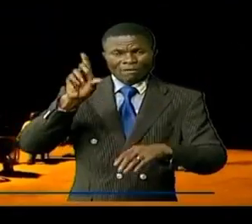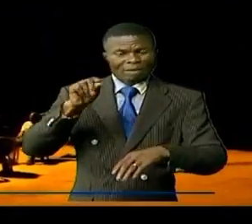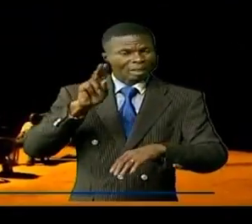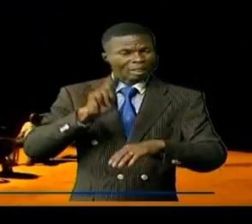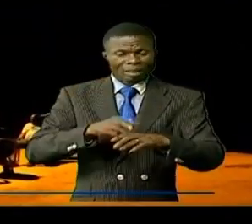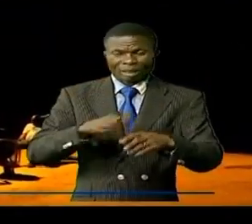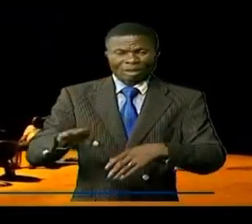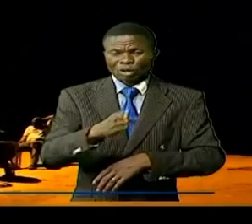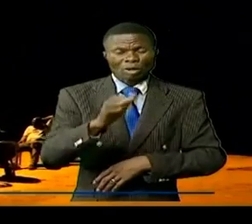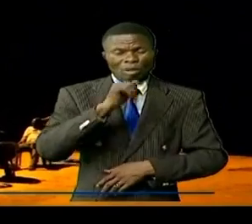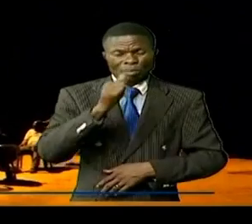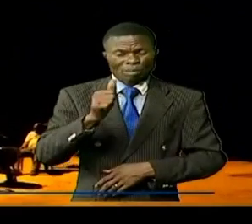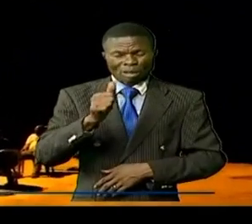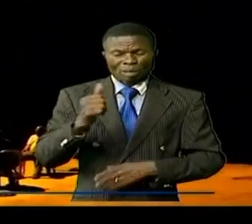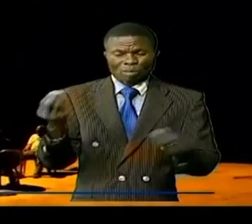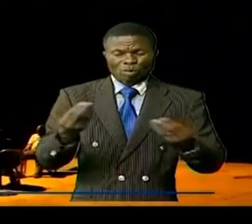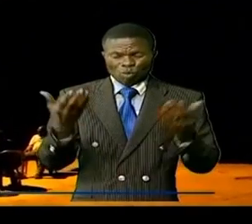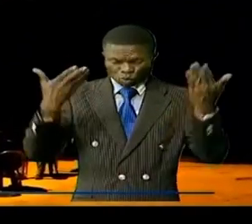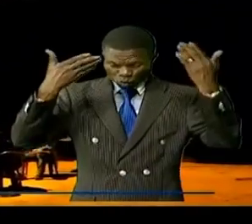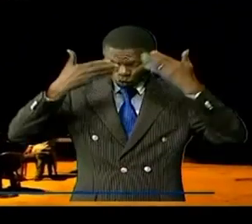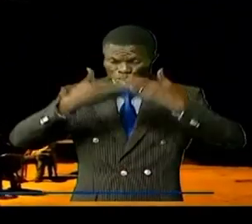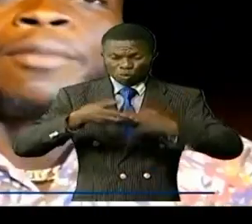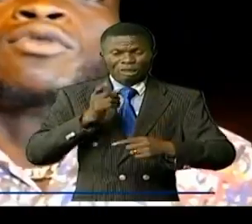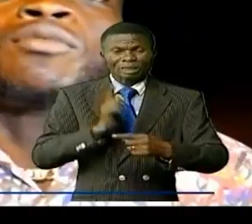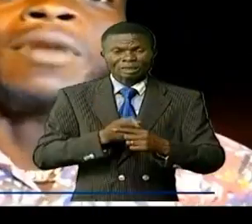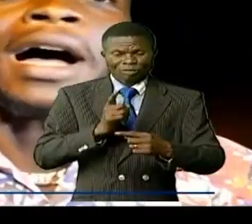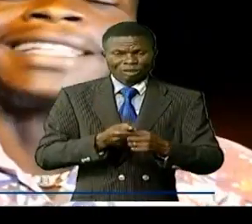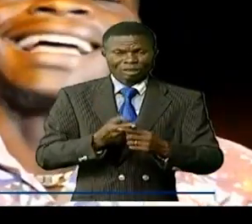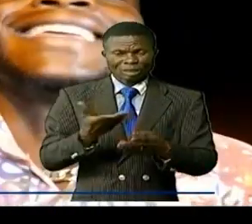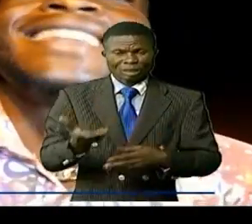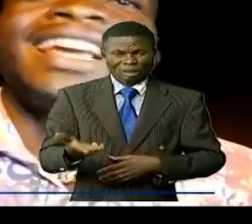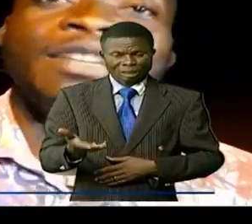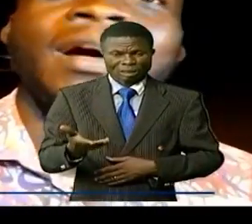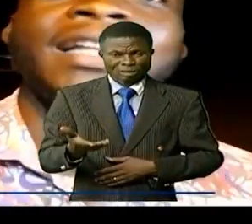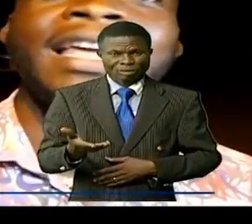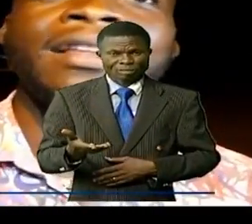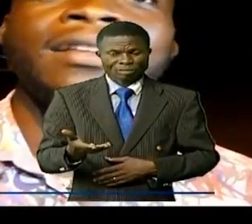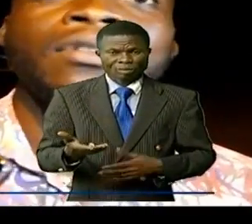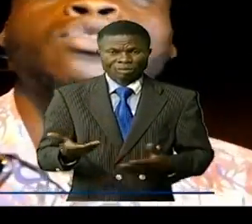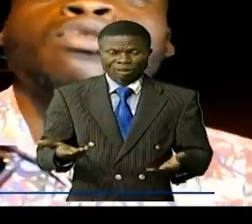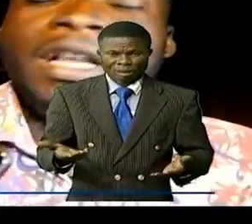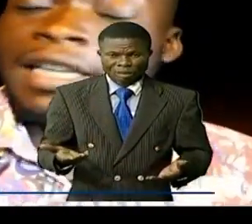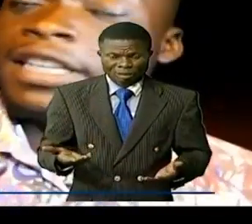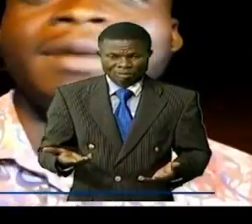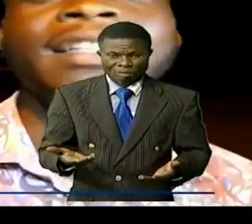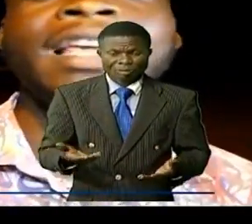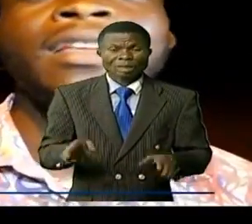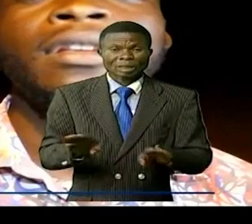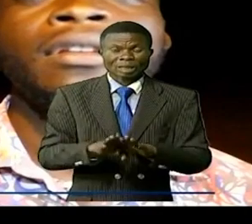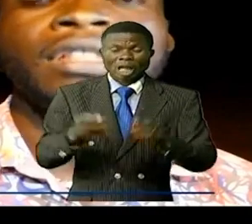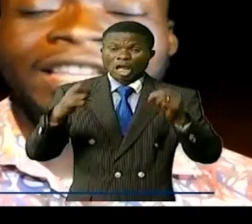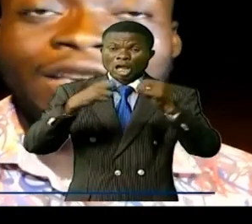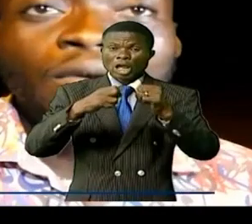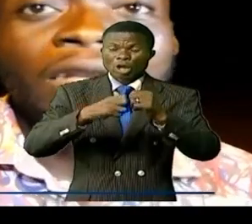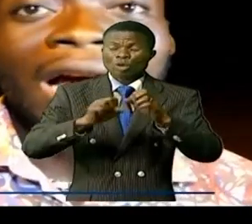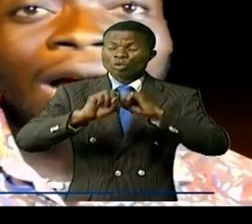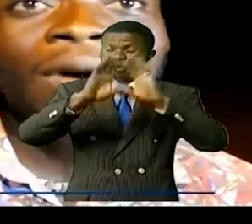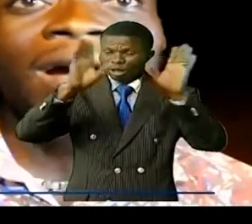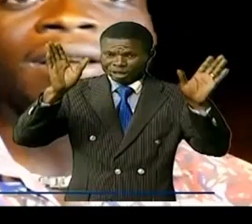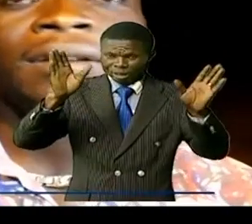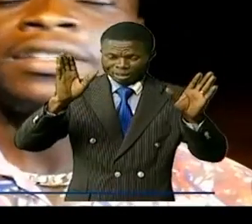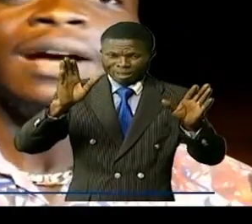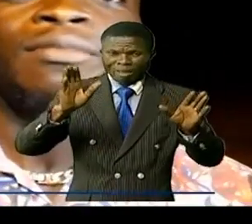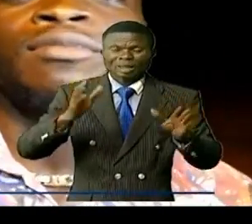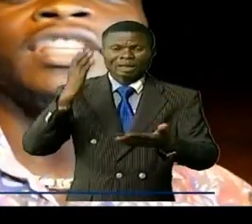En son temps, il était difficile, voire impossible, de fréquenter le quartier Biwewe la nuit. Mais avec cette électrification qui a